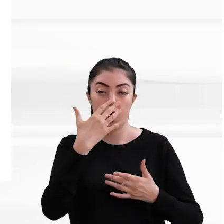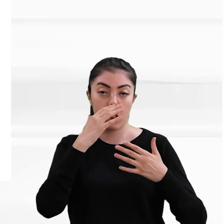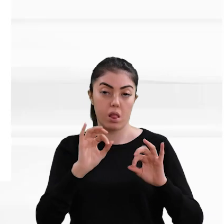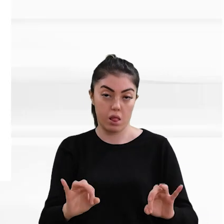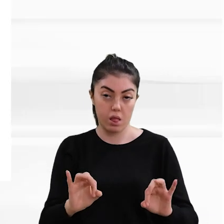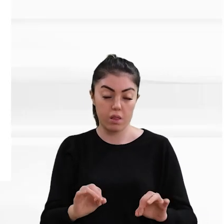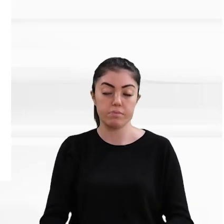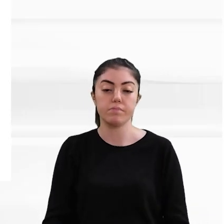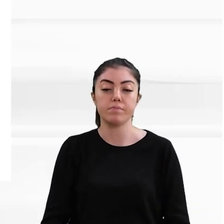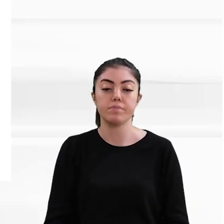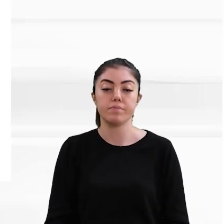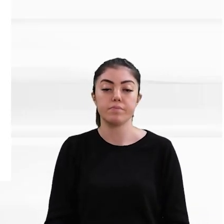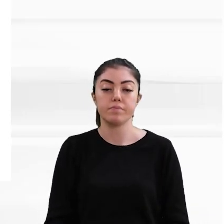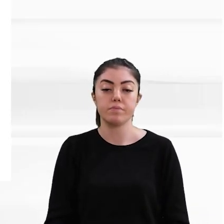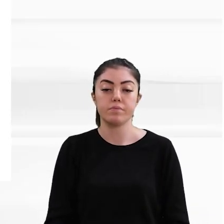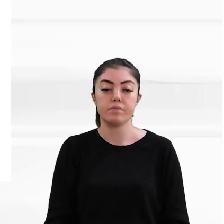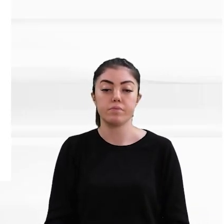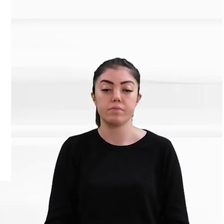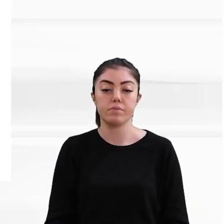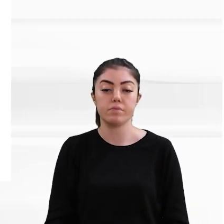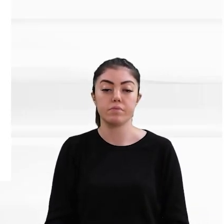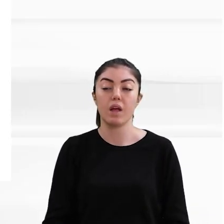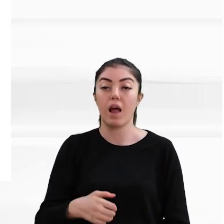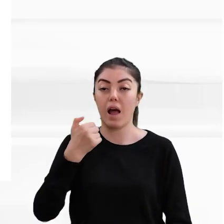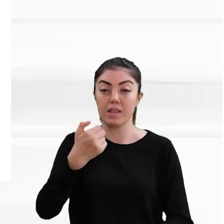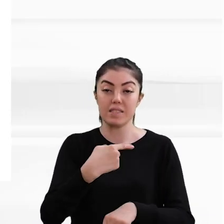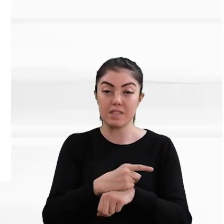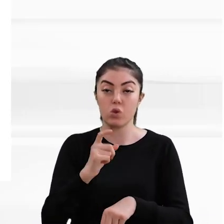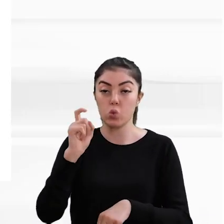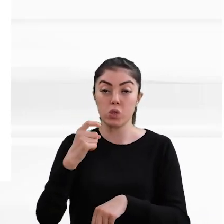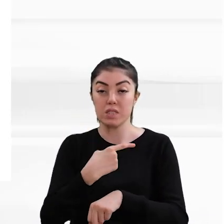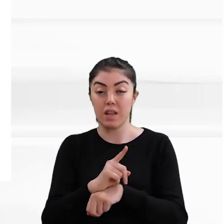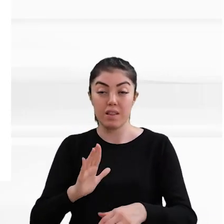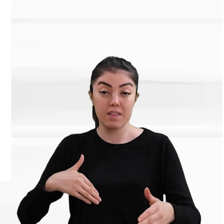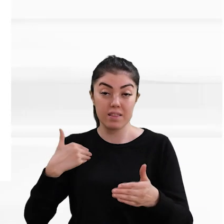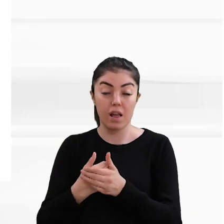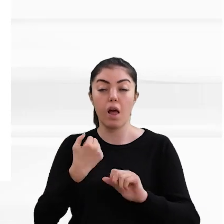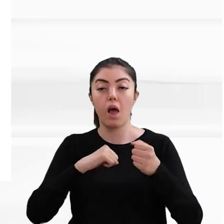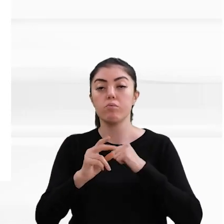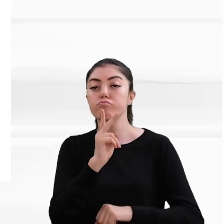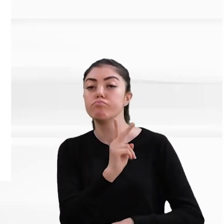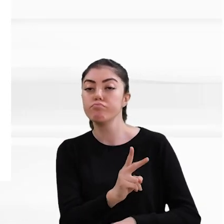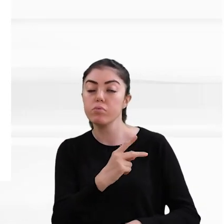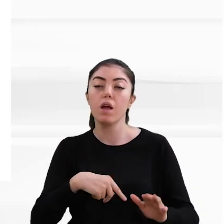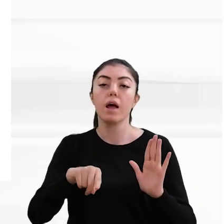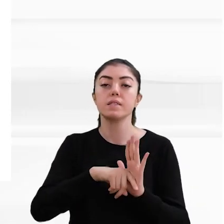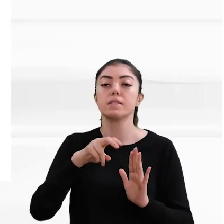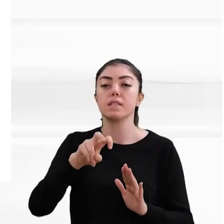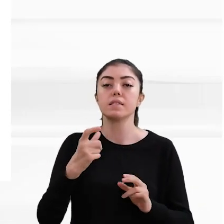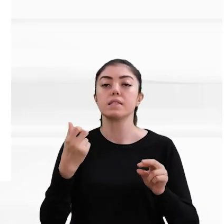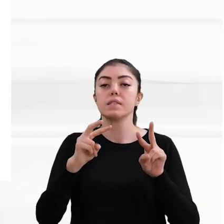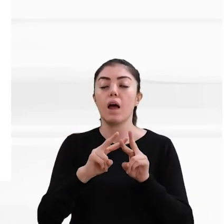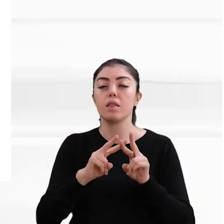konumuna gelmiş. Bu şekilde 3 saniye. 6. saniyeden 9. saniyeye kadar